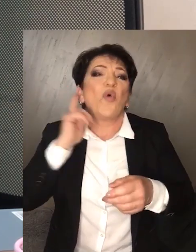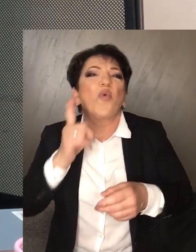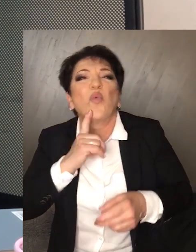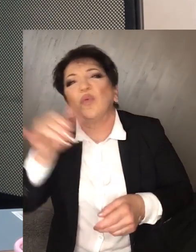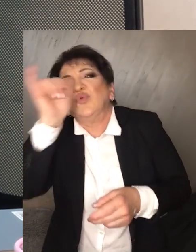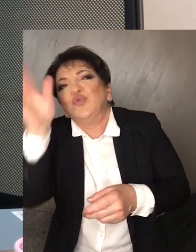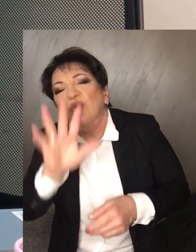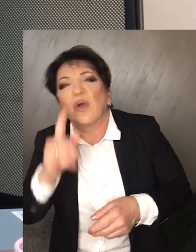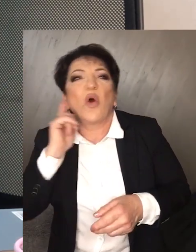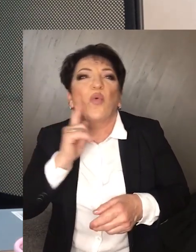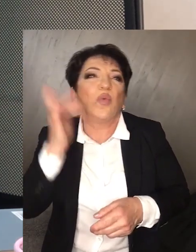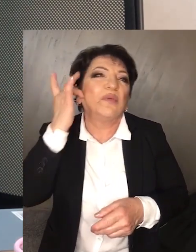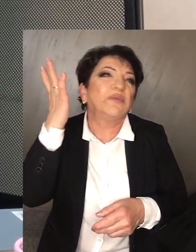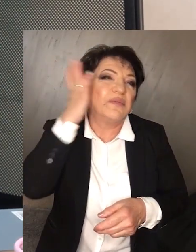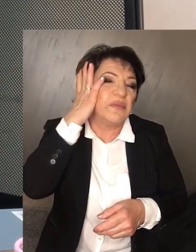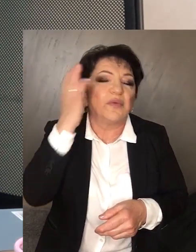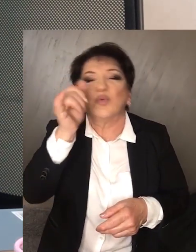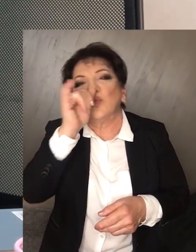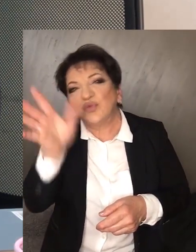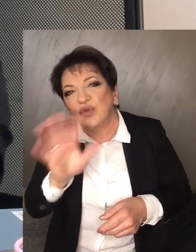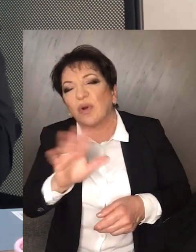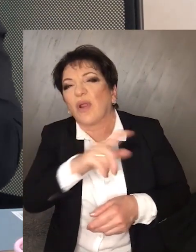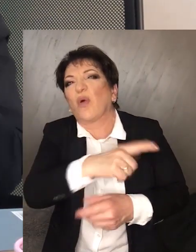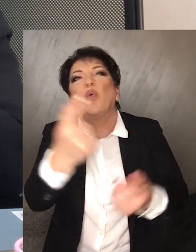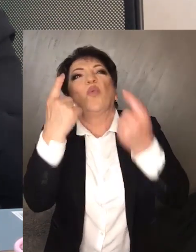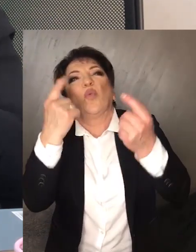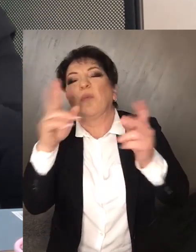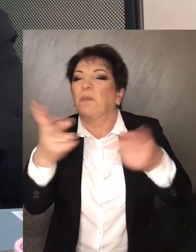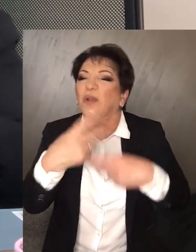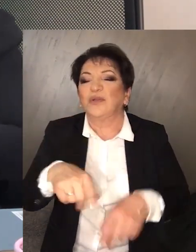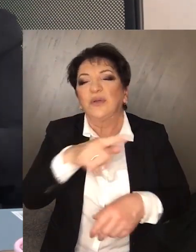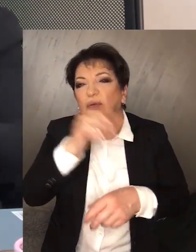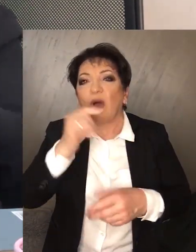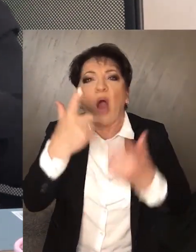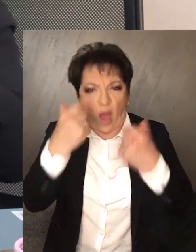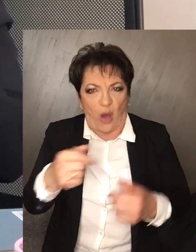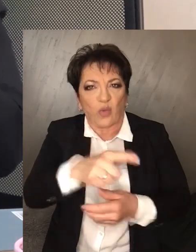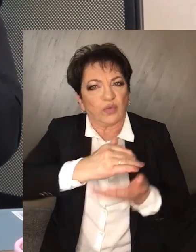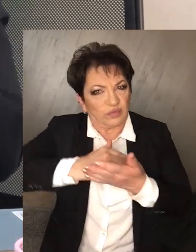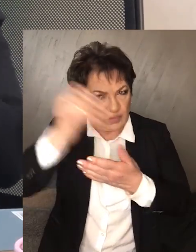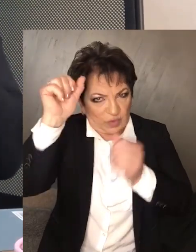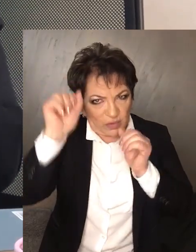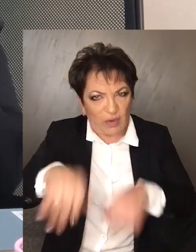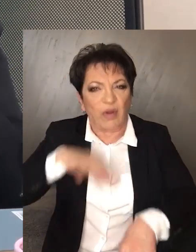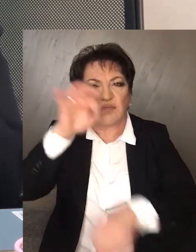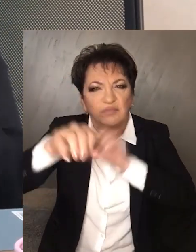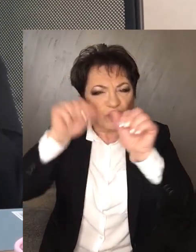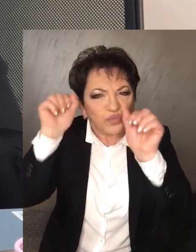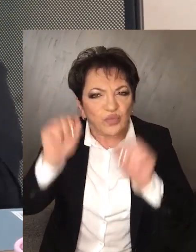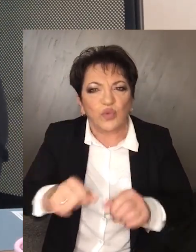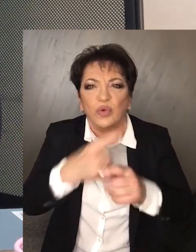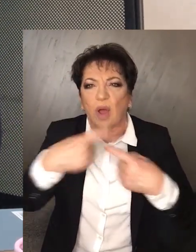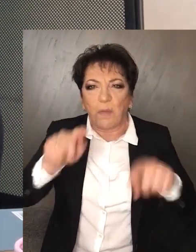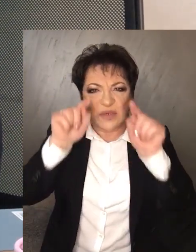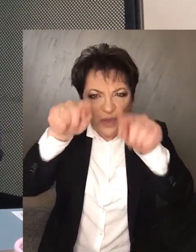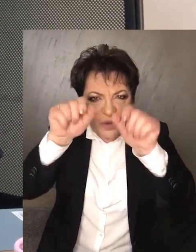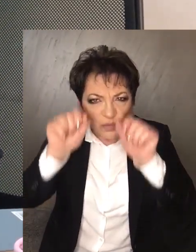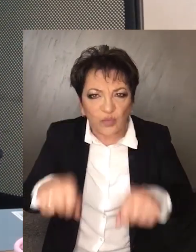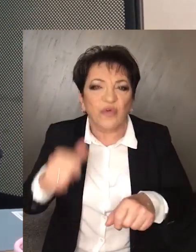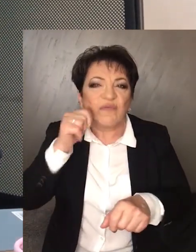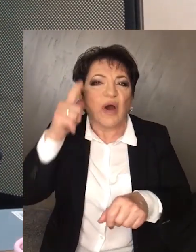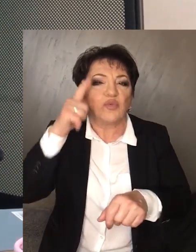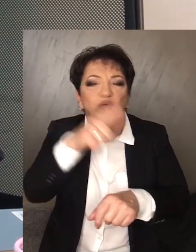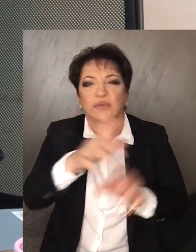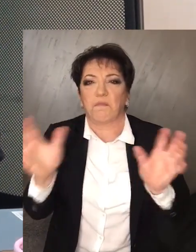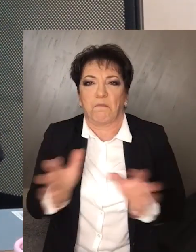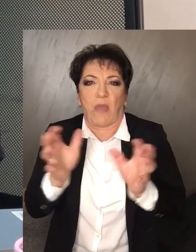լավ մարդիկ, ուղղակի հնարավորություն տվեք իրենց սովորելու, մի ասեք, վայ խուլ է, եթե չի լսում, չգիտեմ, ակադեմիկոս չի դառնալու, ոչ ինքը